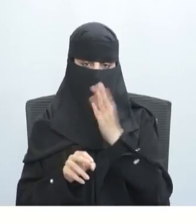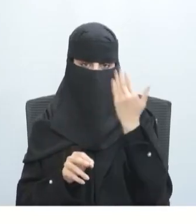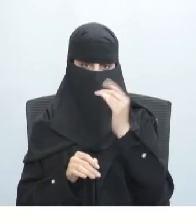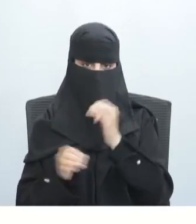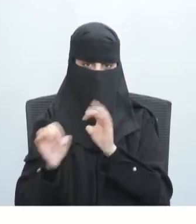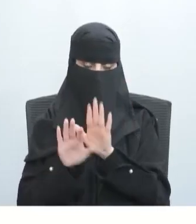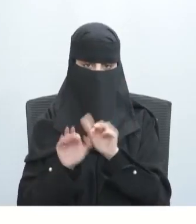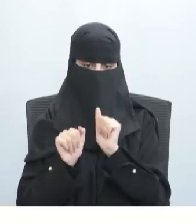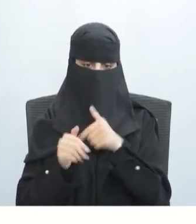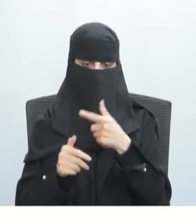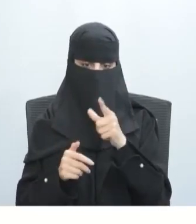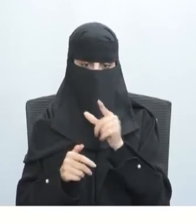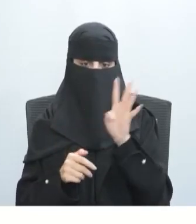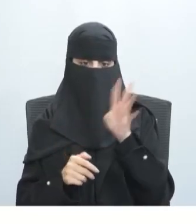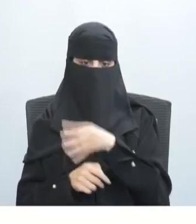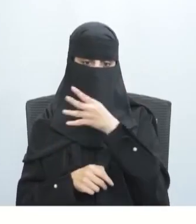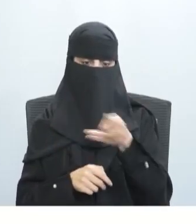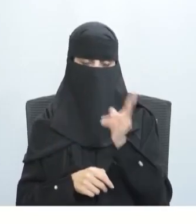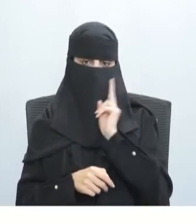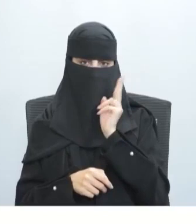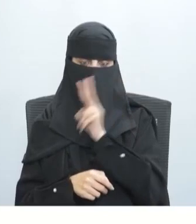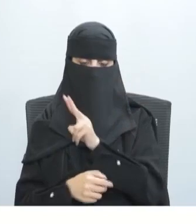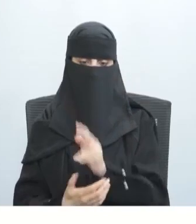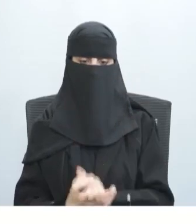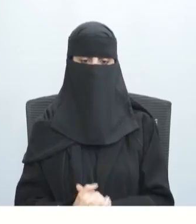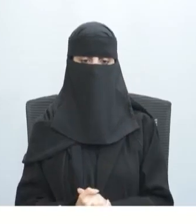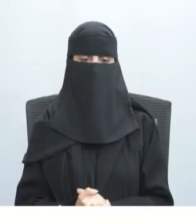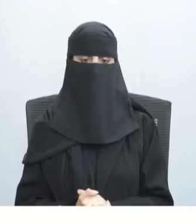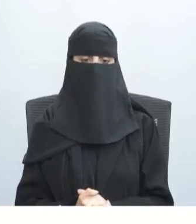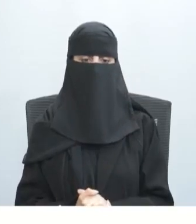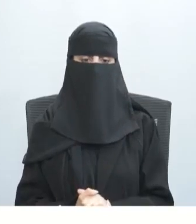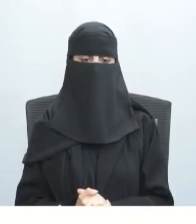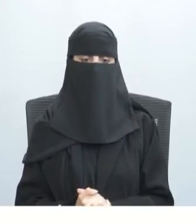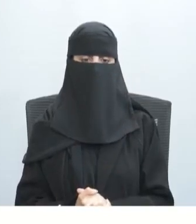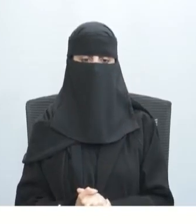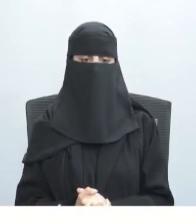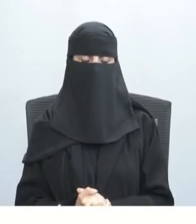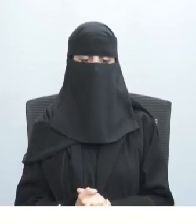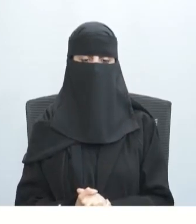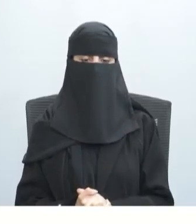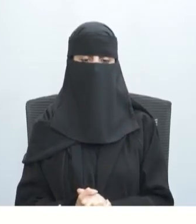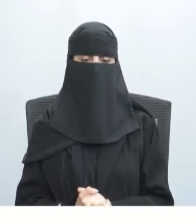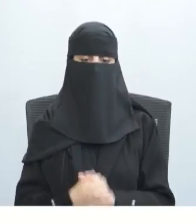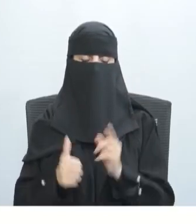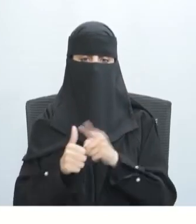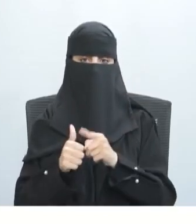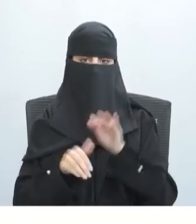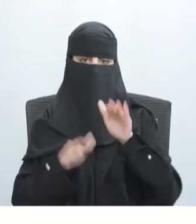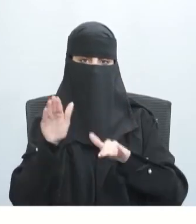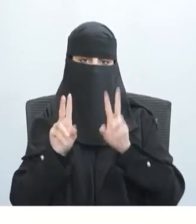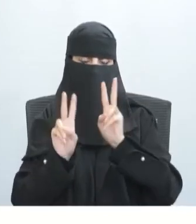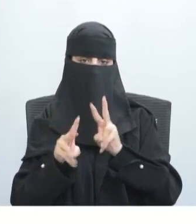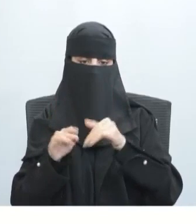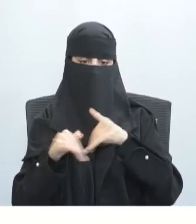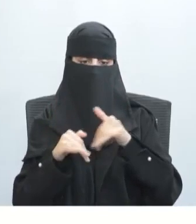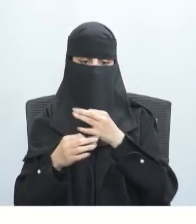ذكرنا لو طبقنا عليه الطرق الاخرى المعادله المحاسبيه نطبق بنفس الطريقه نحن